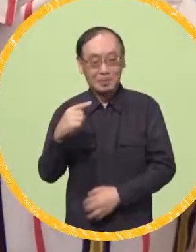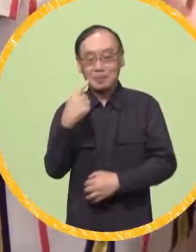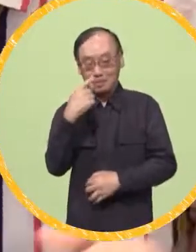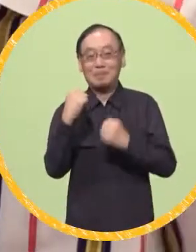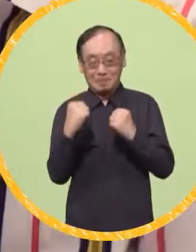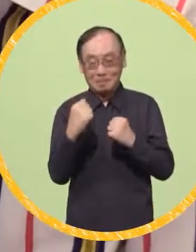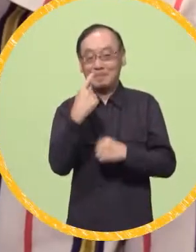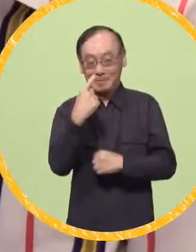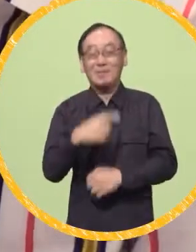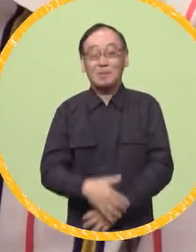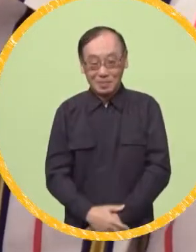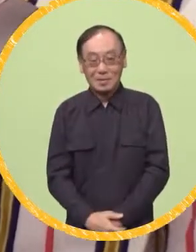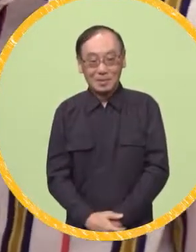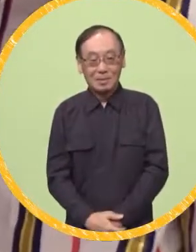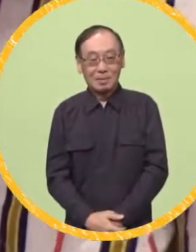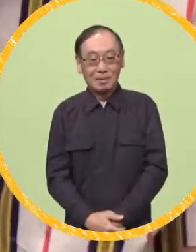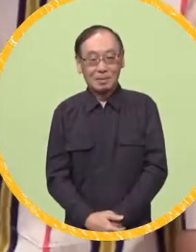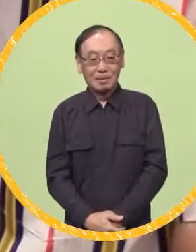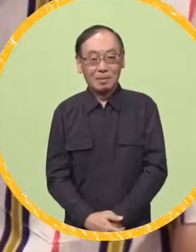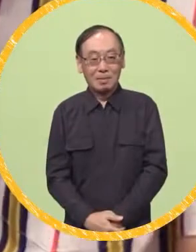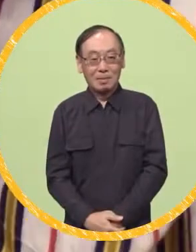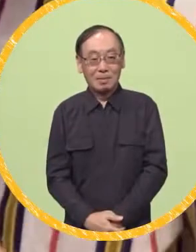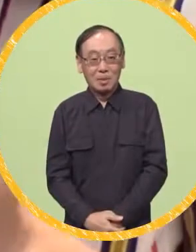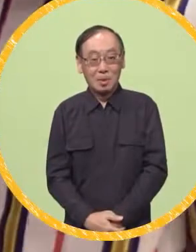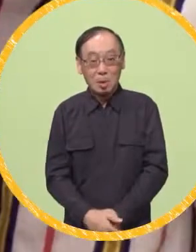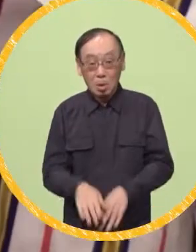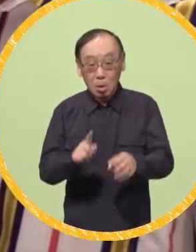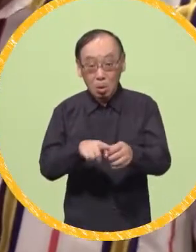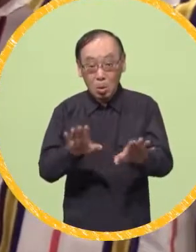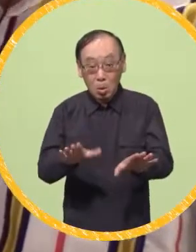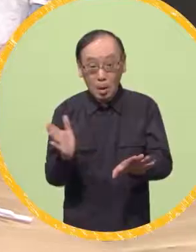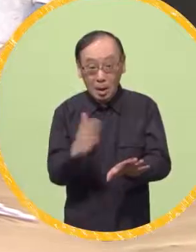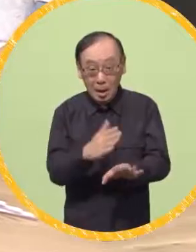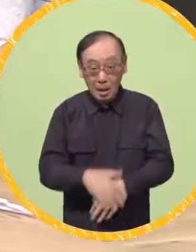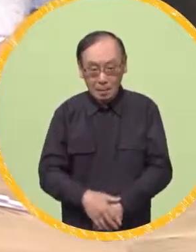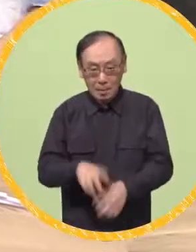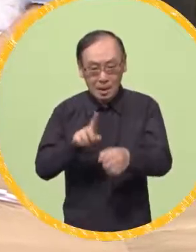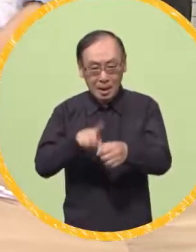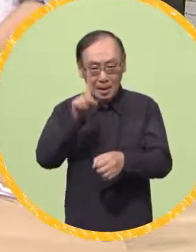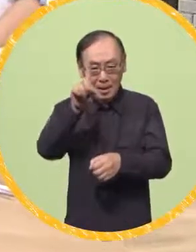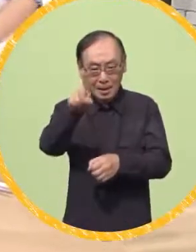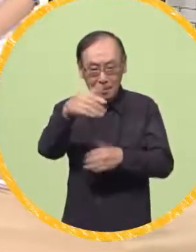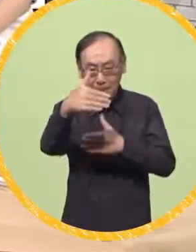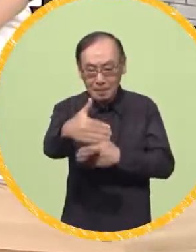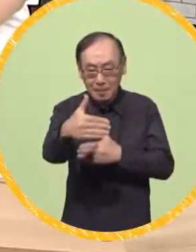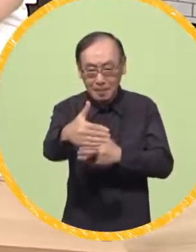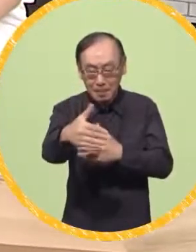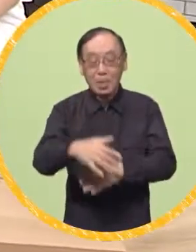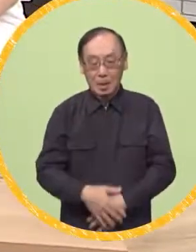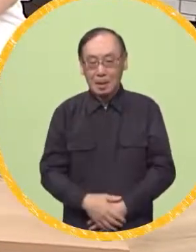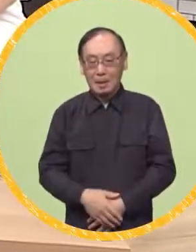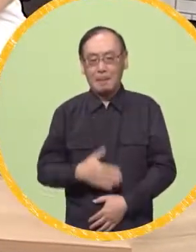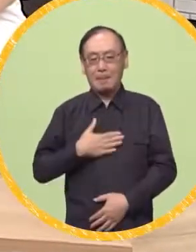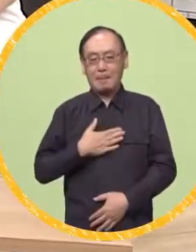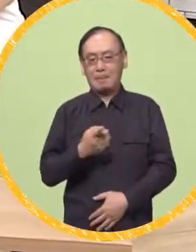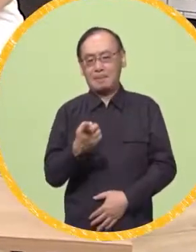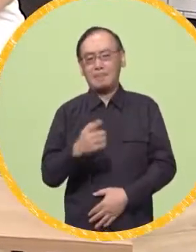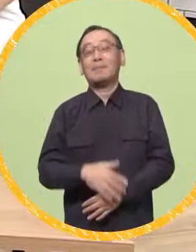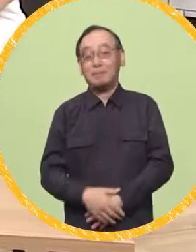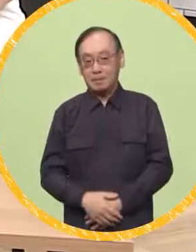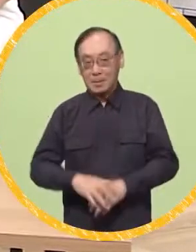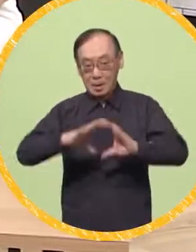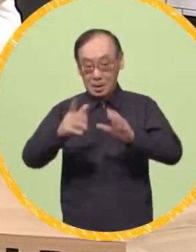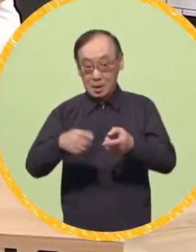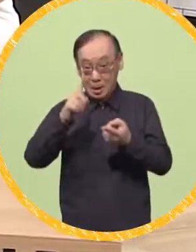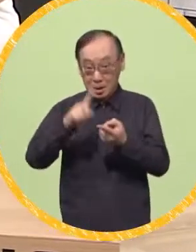よさせるやっぱさあ今年からですね来年にかけてはもうご存知かと思うんですけれども世界